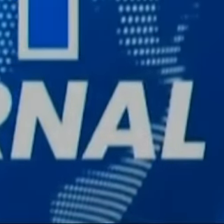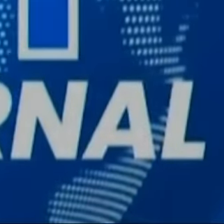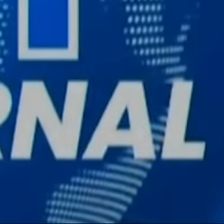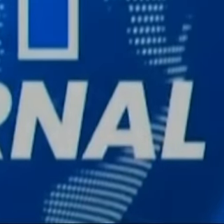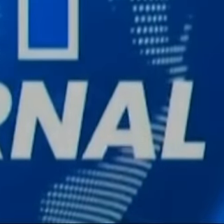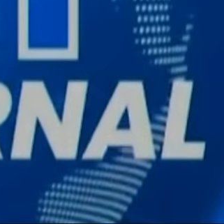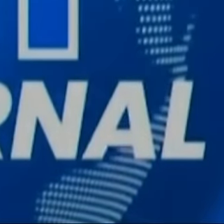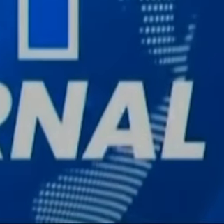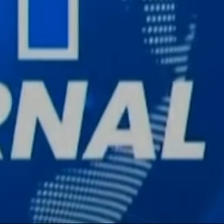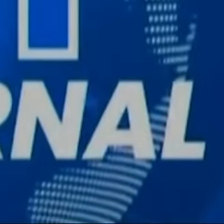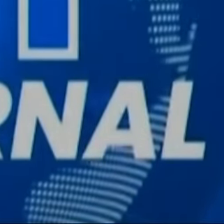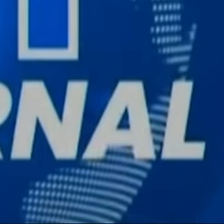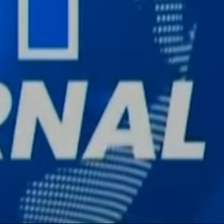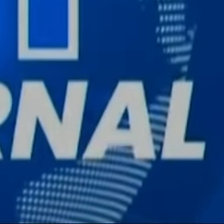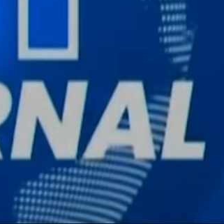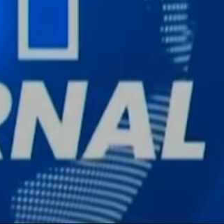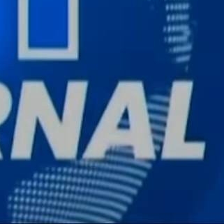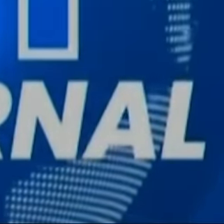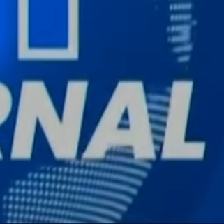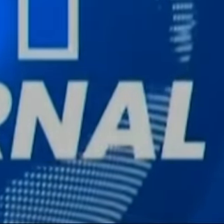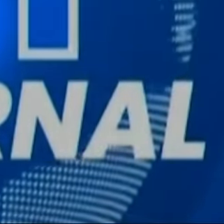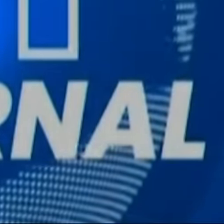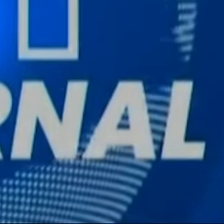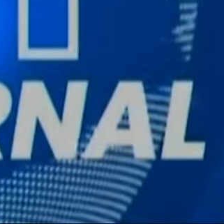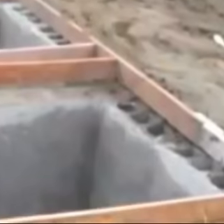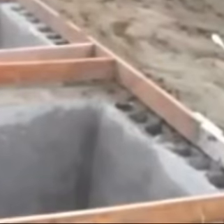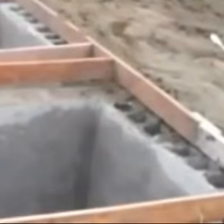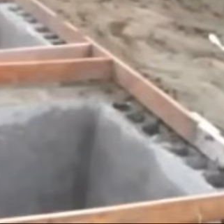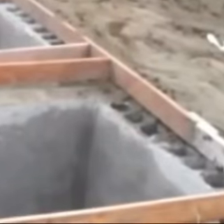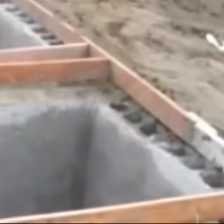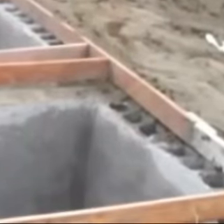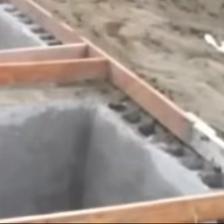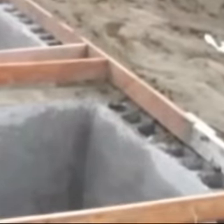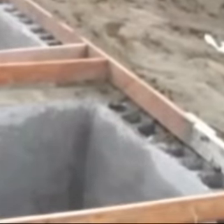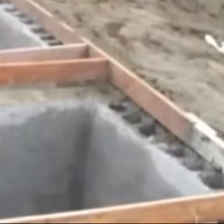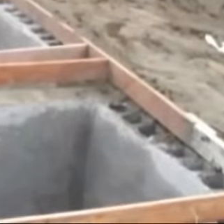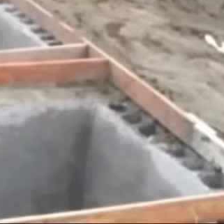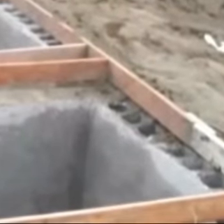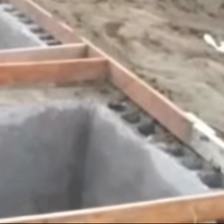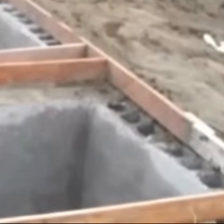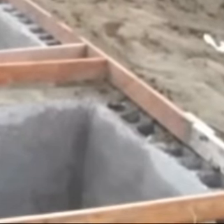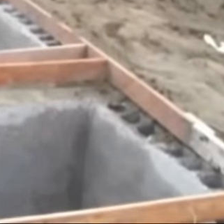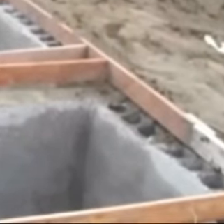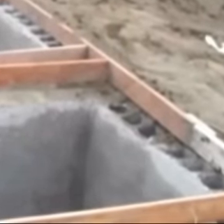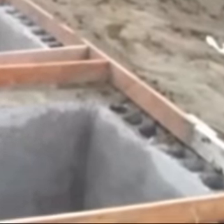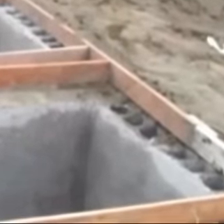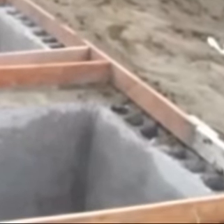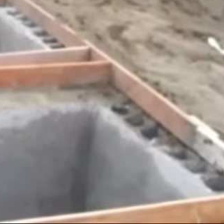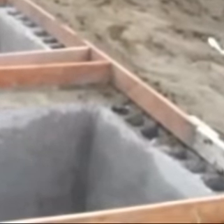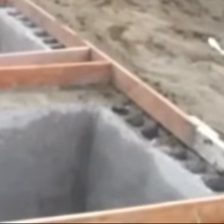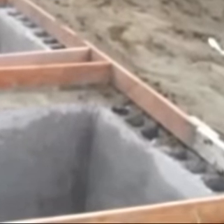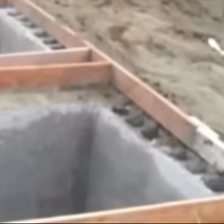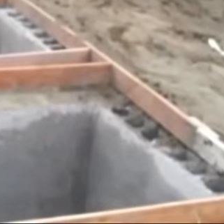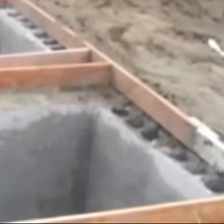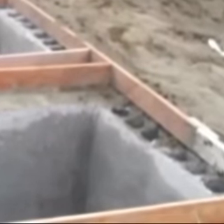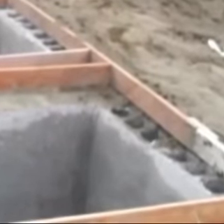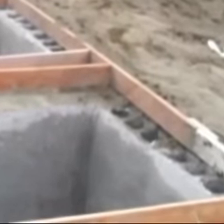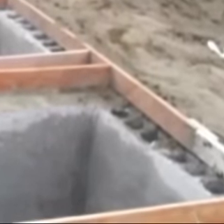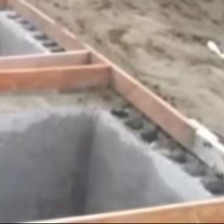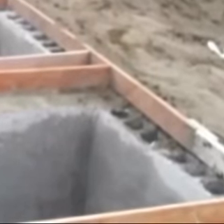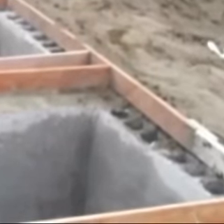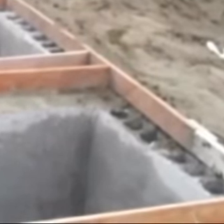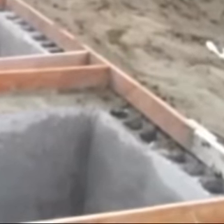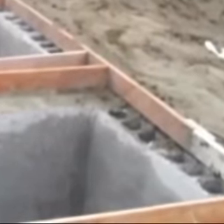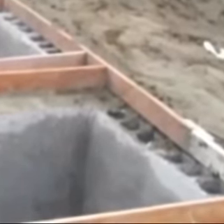Kibati, où nos compatriotes prendront demain possession de leur dernière demeure. Cet endroit sera un mémorial pour toutes les